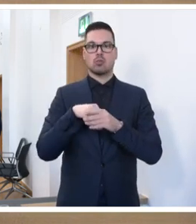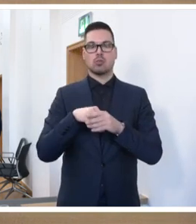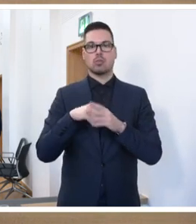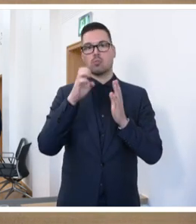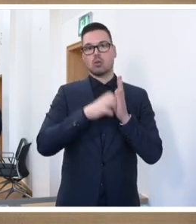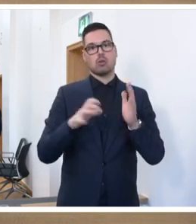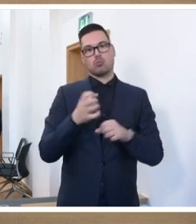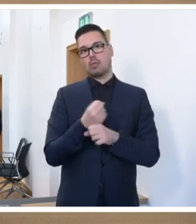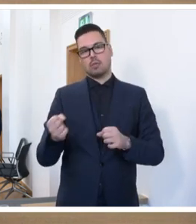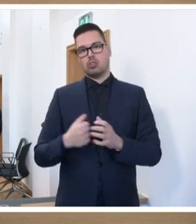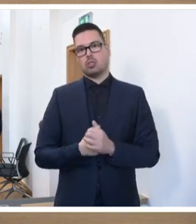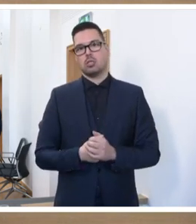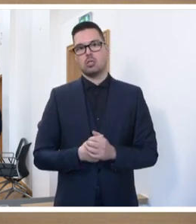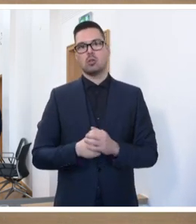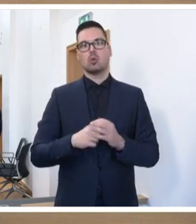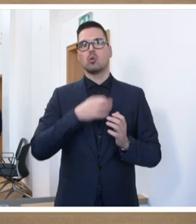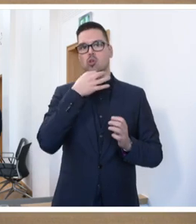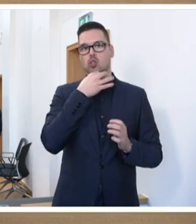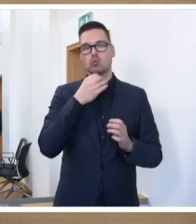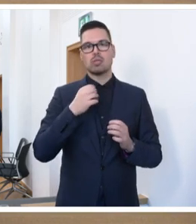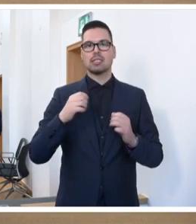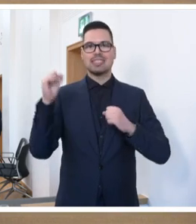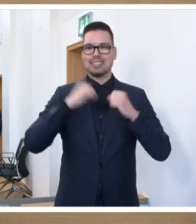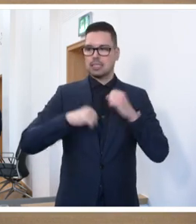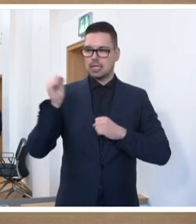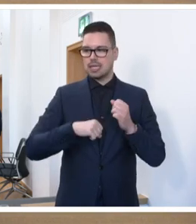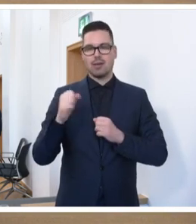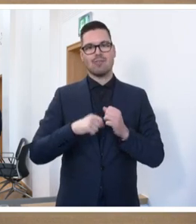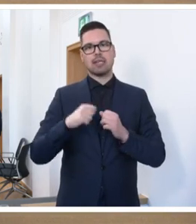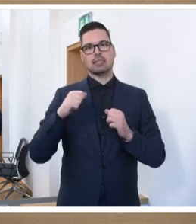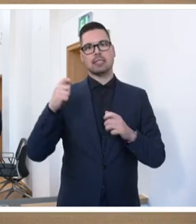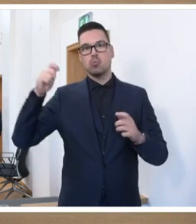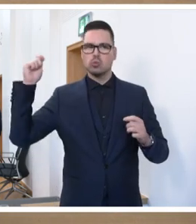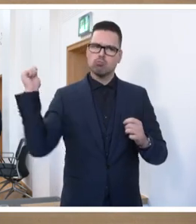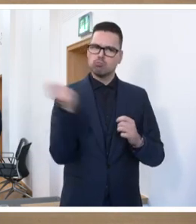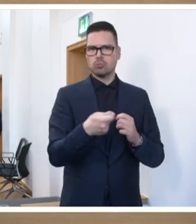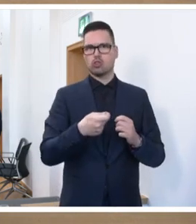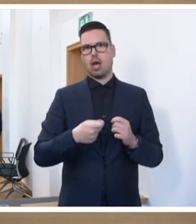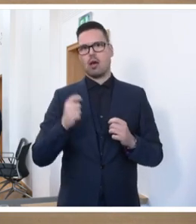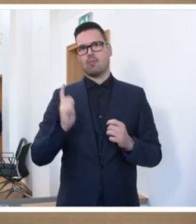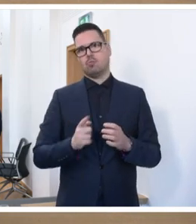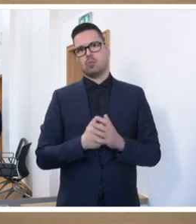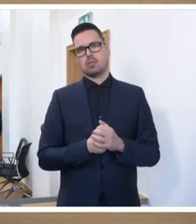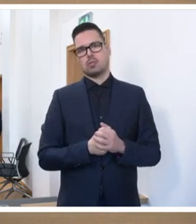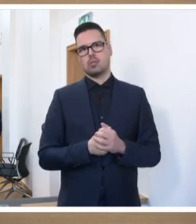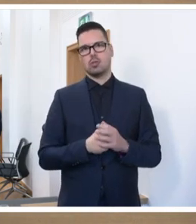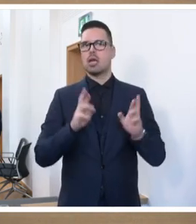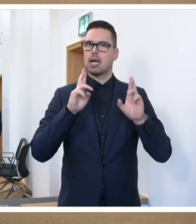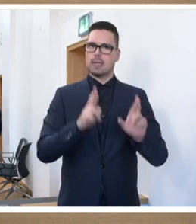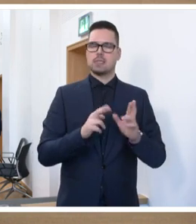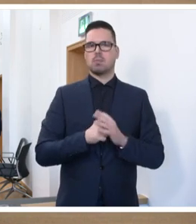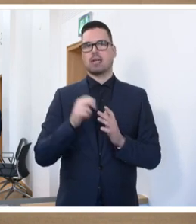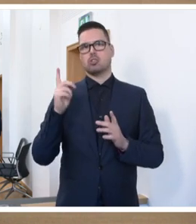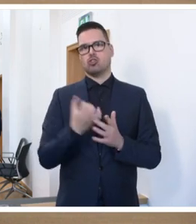werden. Zitat Ende. Junge Gewalttäter müssen schnelle und deutliche strafrechtliche Konsequenzen spüren. Nur das schaffe Respekt vor dem